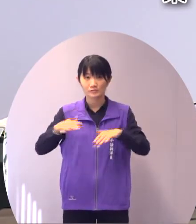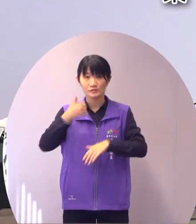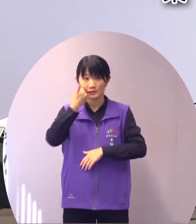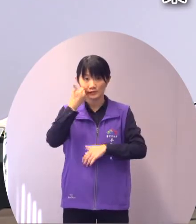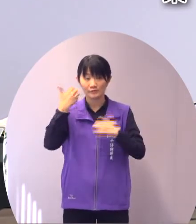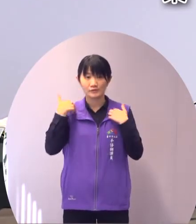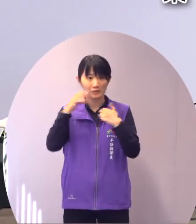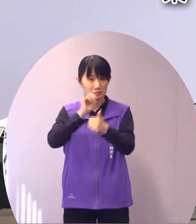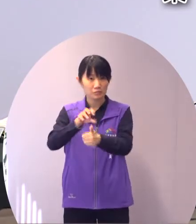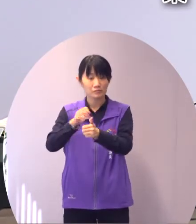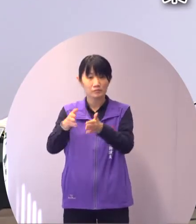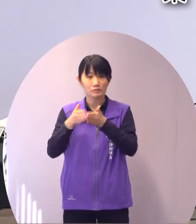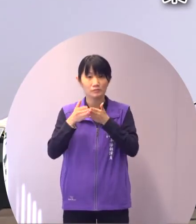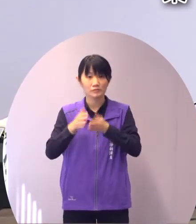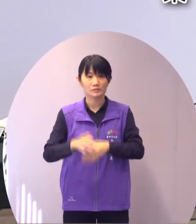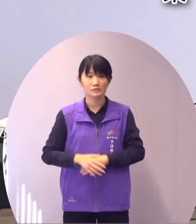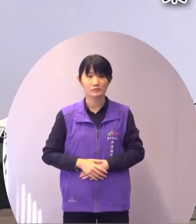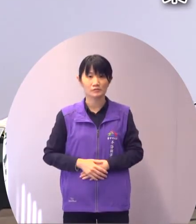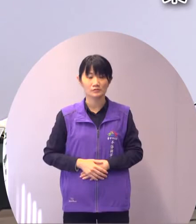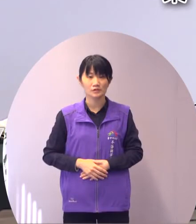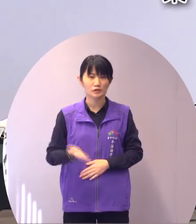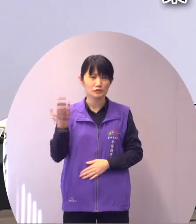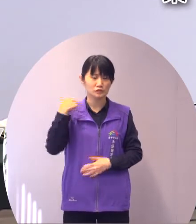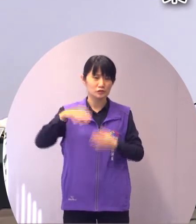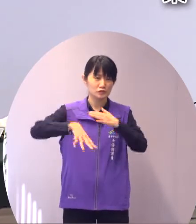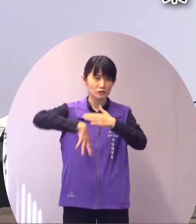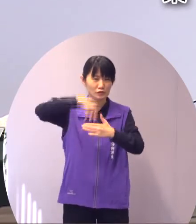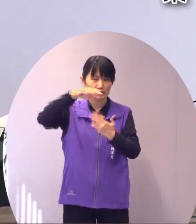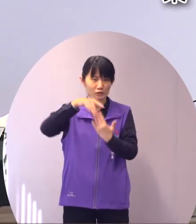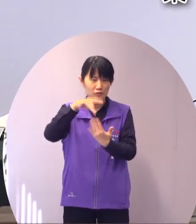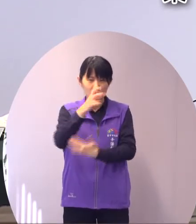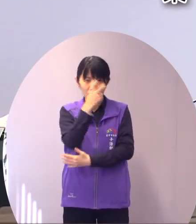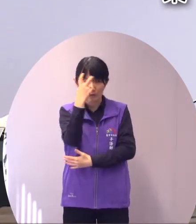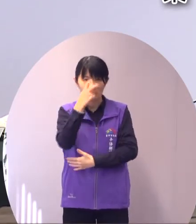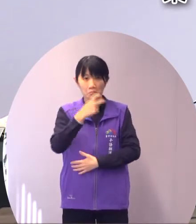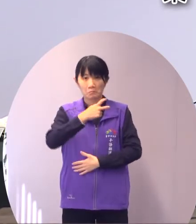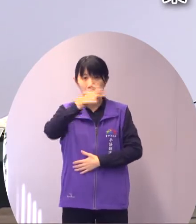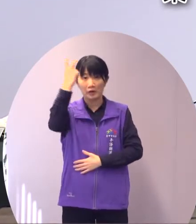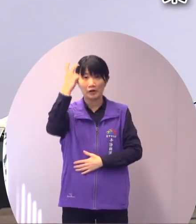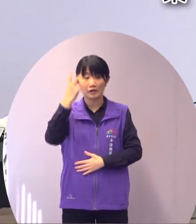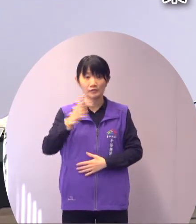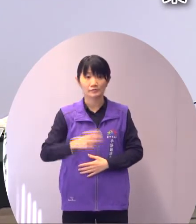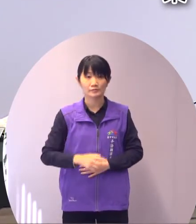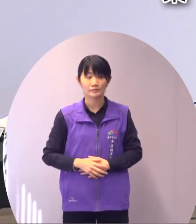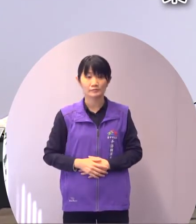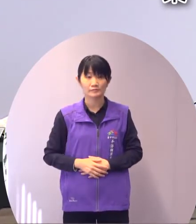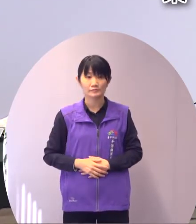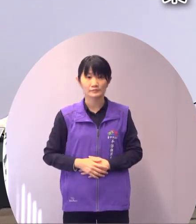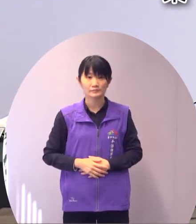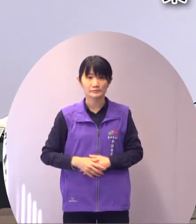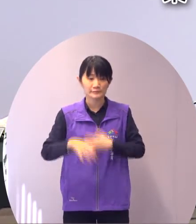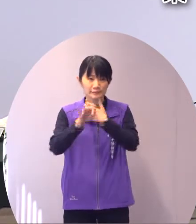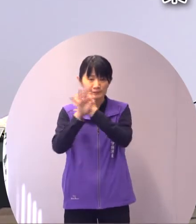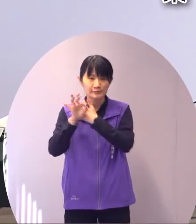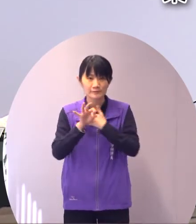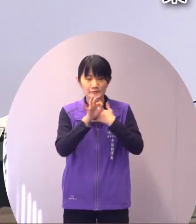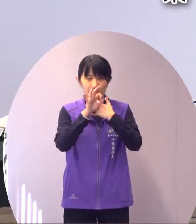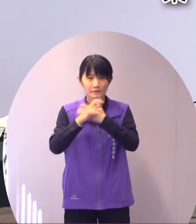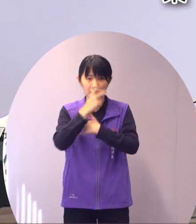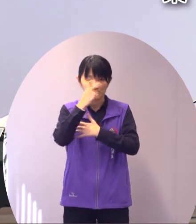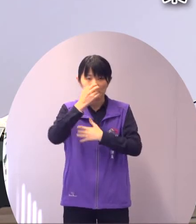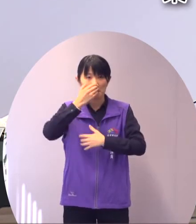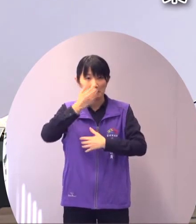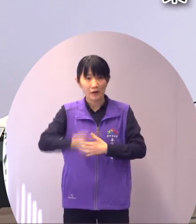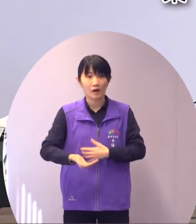为我们这次抽测的结果有发现，新进人员哈上钩的，就是说被测试失败的这个